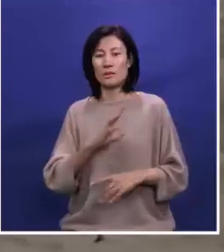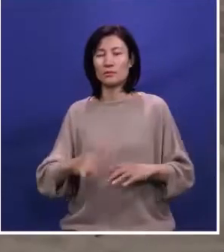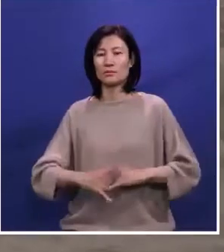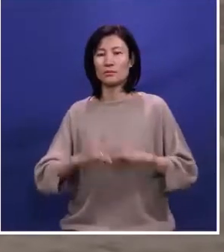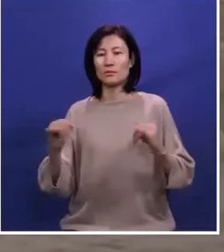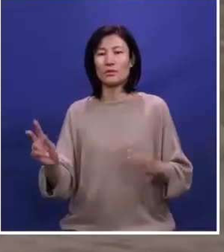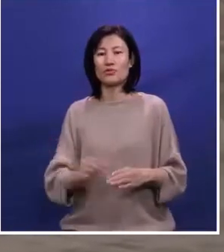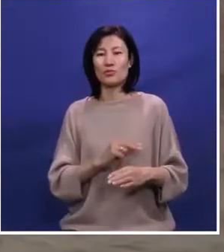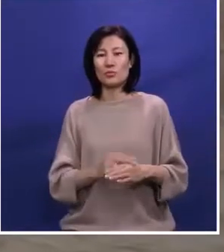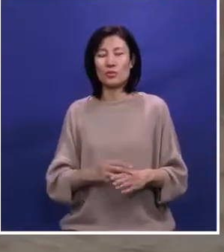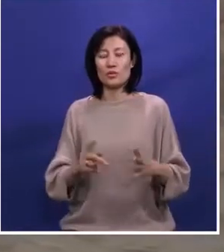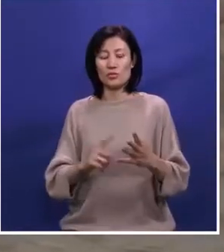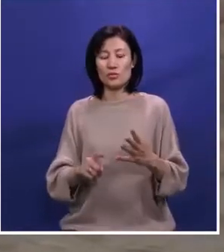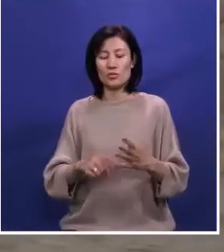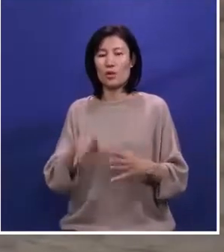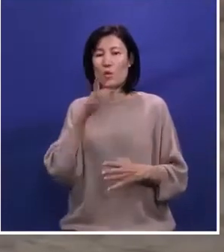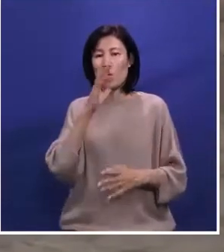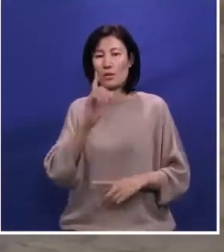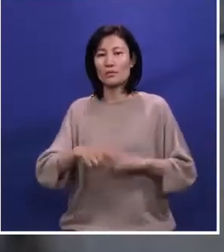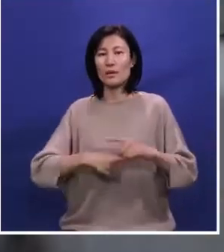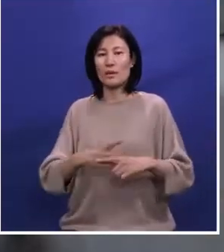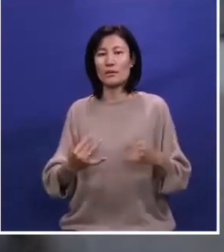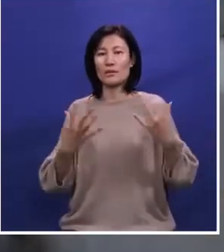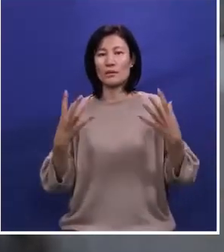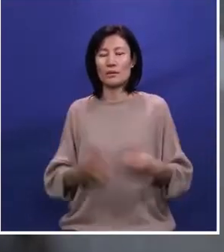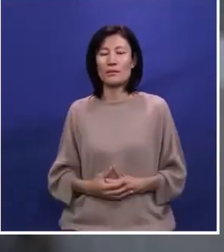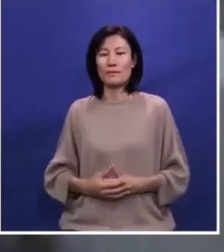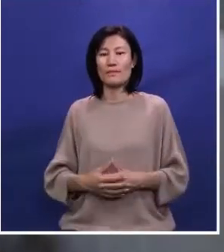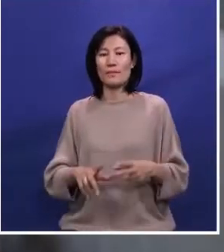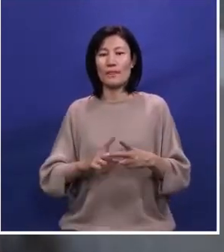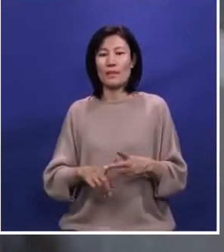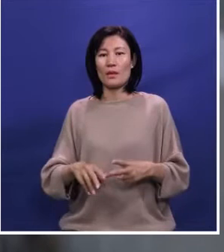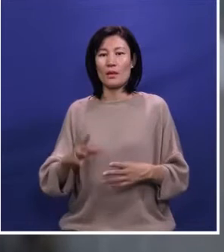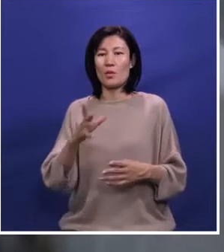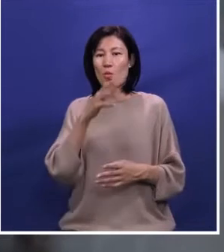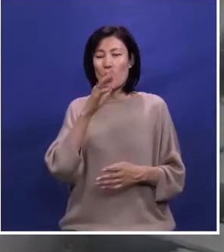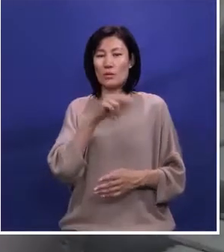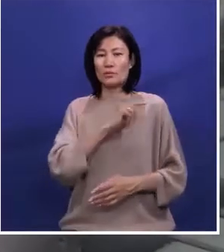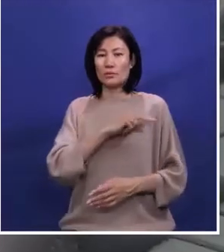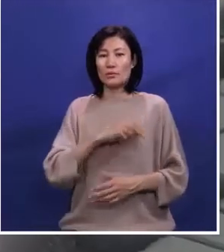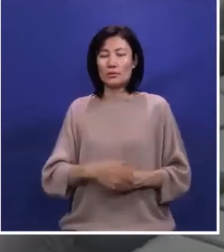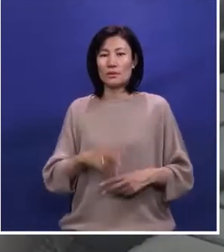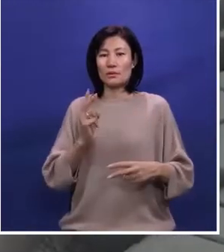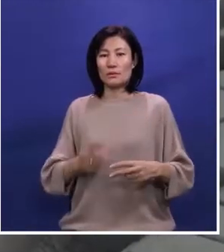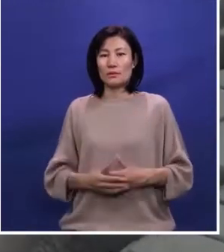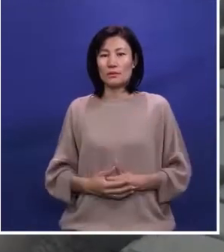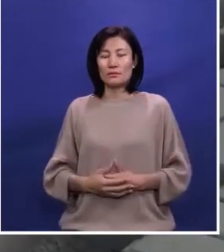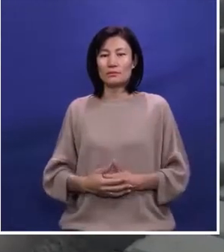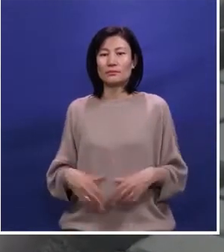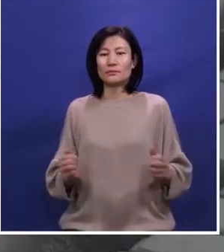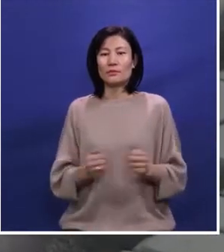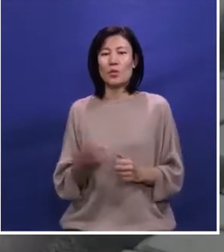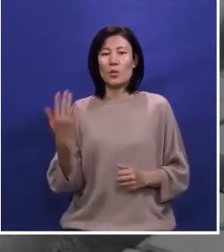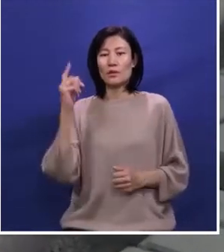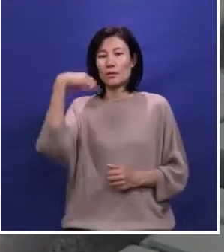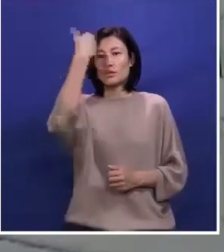аумағын абаттандыру 4 кезеңмен жүзеге асуда. Қазіргі таңда бірінші және екінші кезең бойынша жұмыстар аяқталуға жақын. Өткен